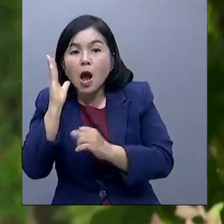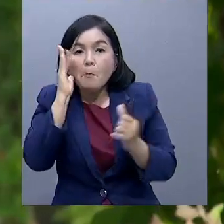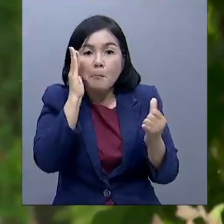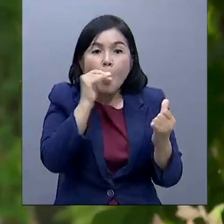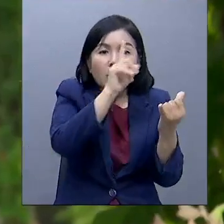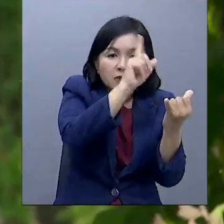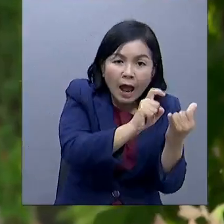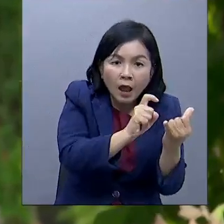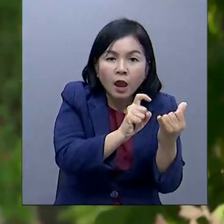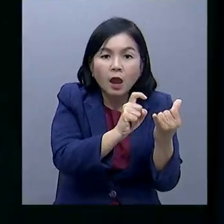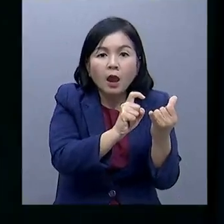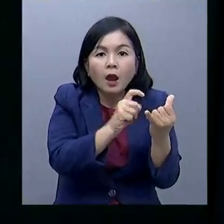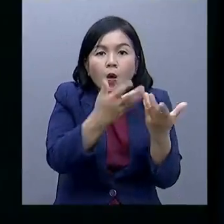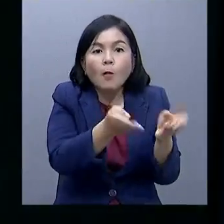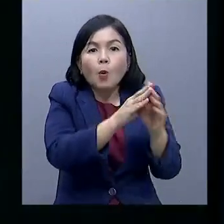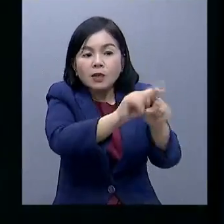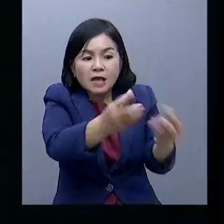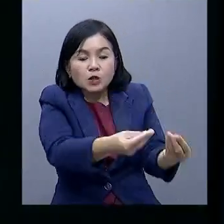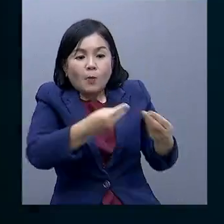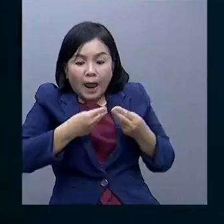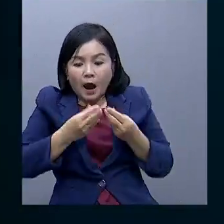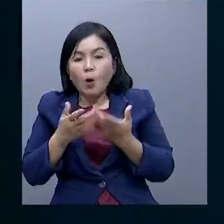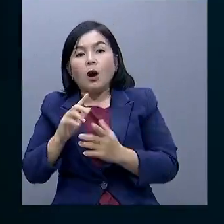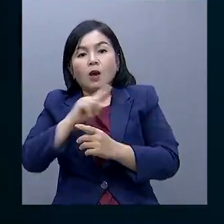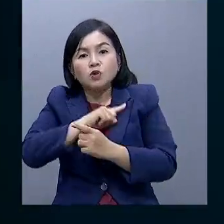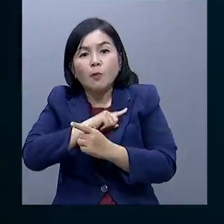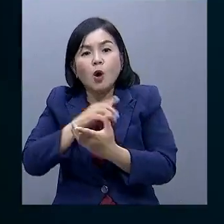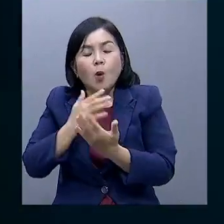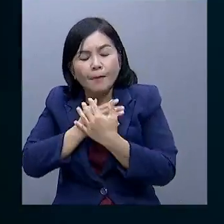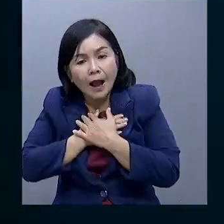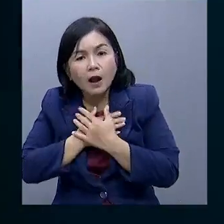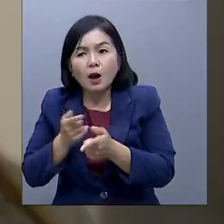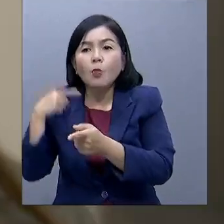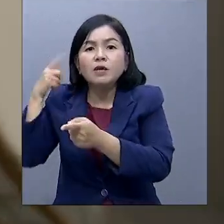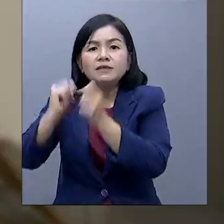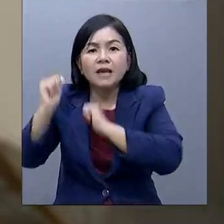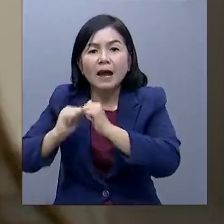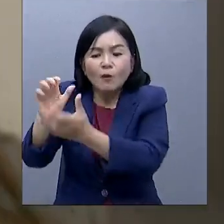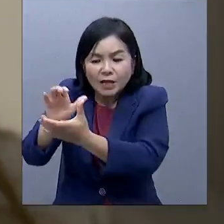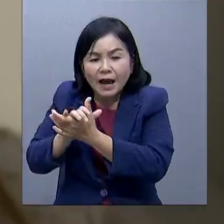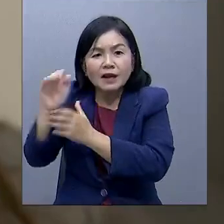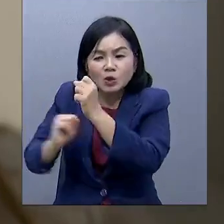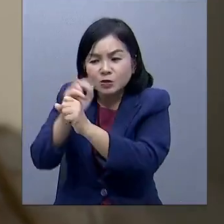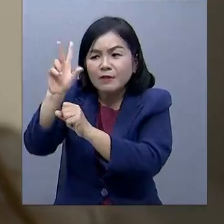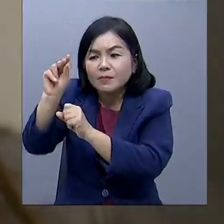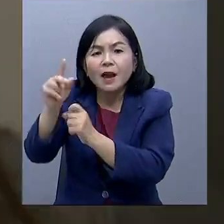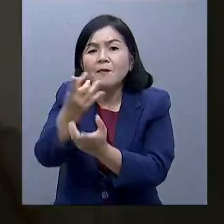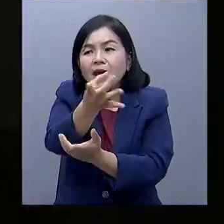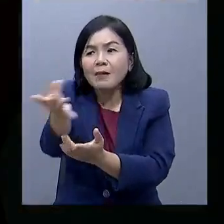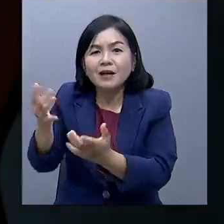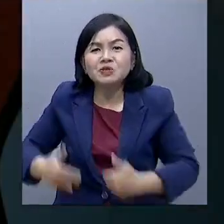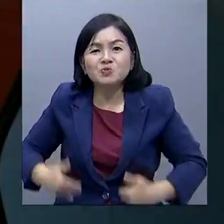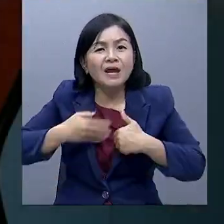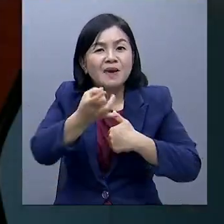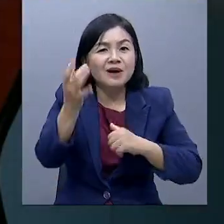กระทันหันอะไรเงี้ยครับแล้วก็เป็นเรื่องความรักอีกอย่างของใหม่นี่ก็จะเป็นเรื่องการแต่งงานในวัย30กับใหม่ก็อ้วน ที ่ เด ี๋ ยวมีเส้นเรื่องอะไรกันบ้างคะน้องเส้นเรื่องอะไร